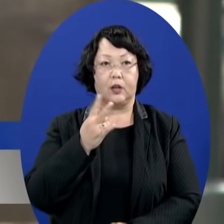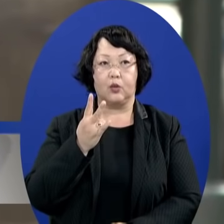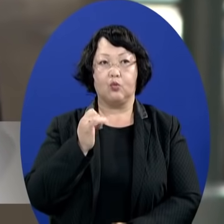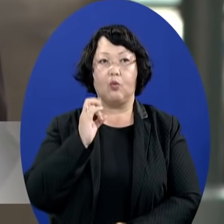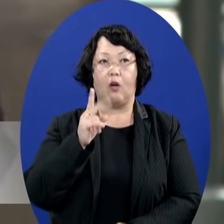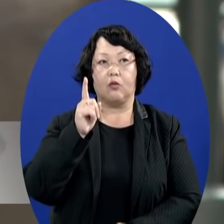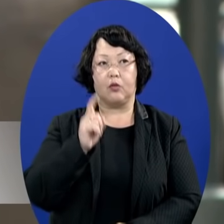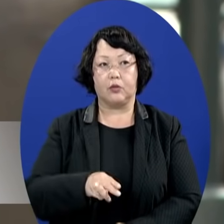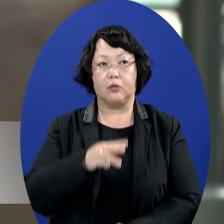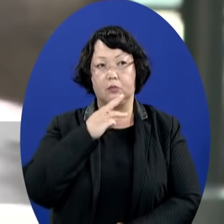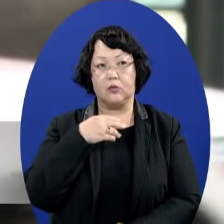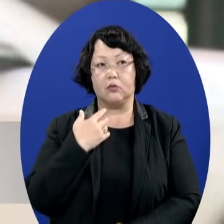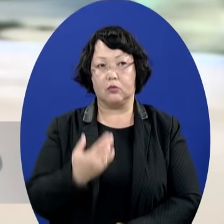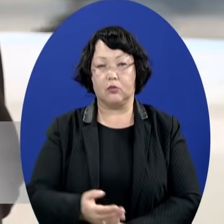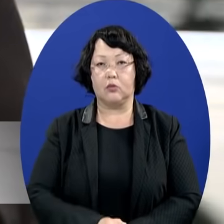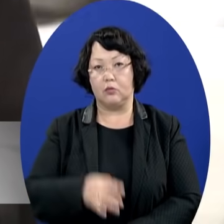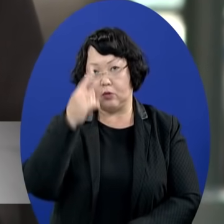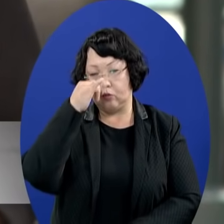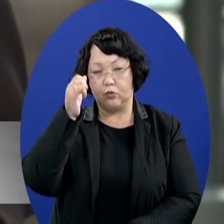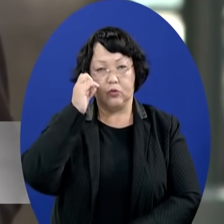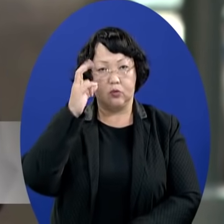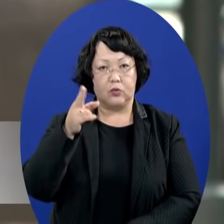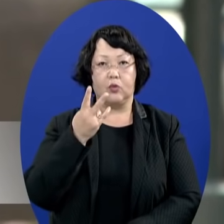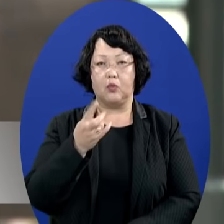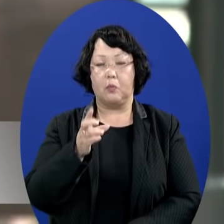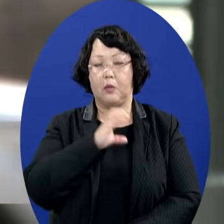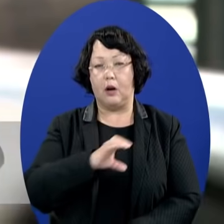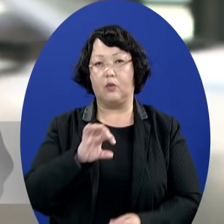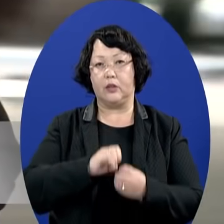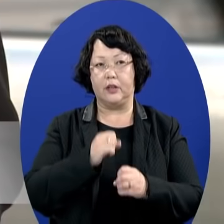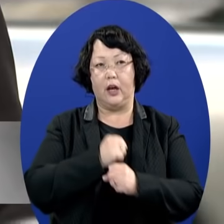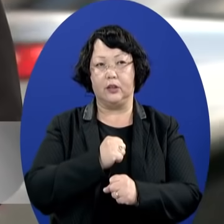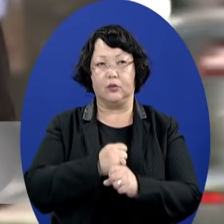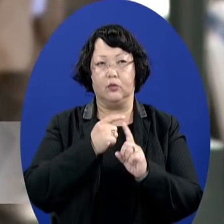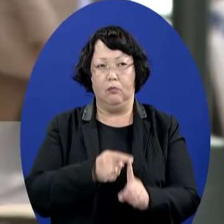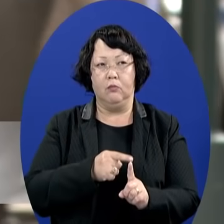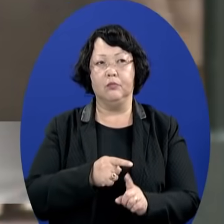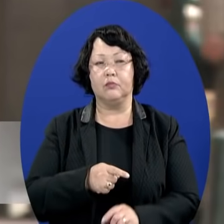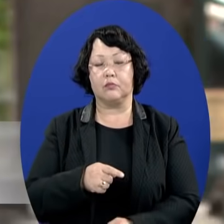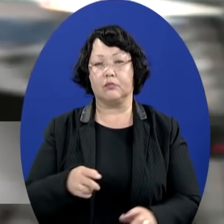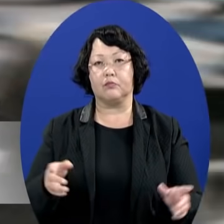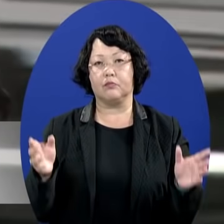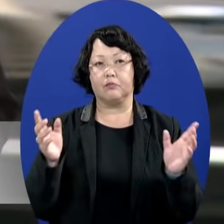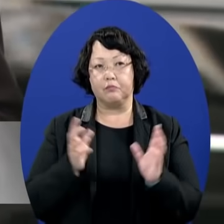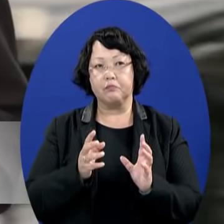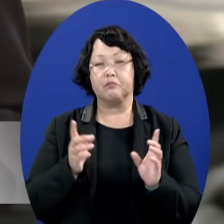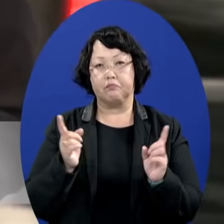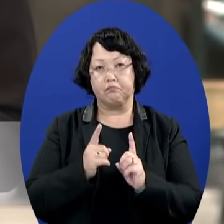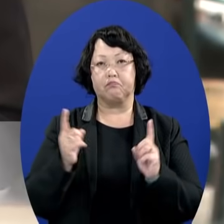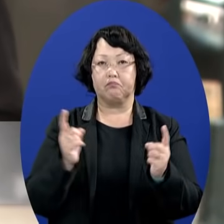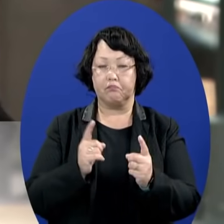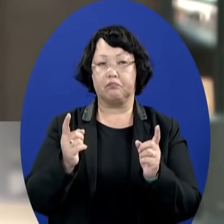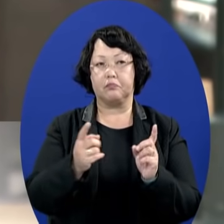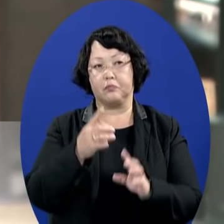хотоос дамжуулж байна. За Монгол улсын ерөнхийлөгч хүрд зөвхийн нэгдсэн үндэсний байгууллагад хийж байгаа ажлын альчлал өнөөдөр хоёр талтуудаар эхэллээ. За